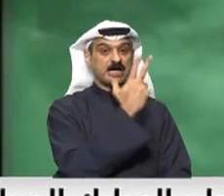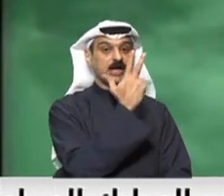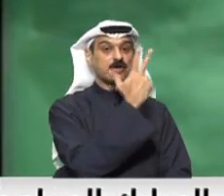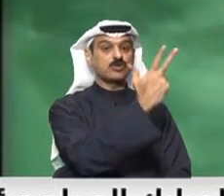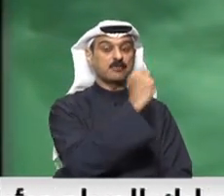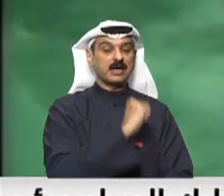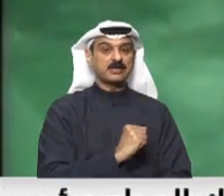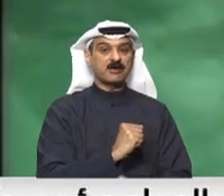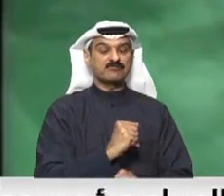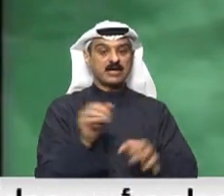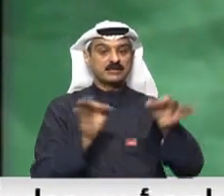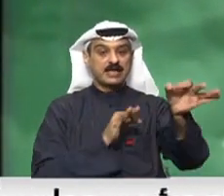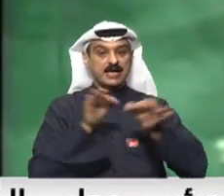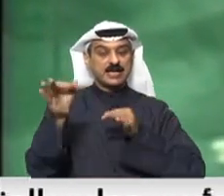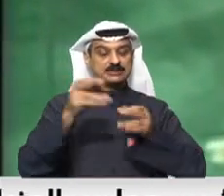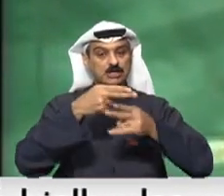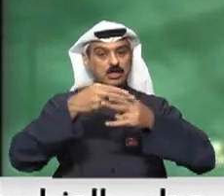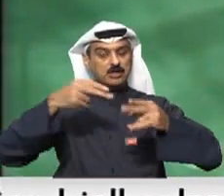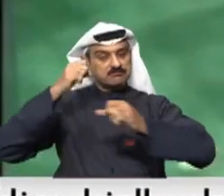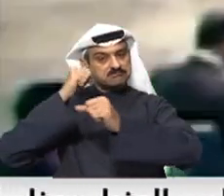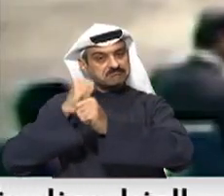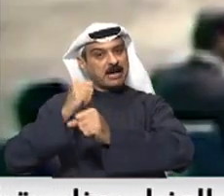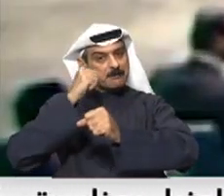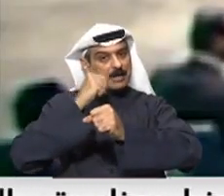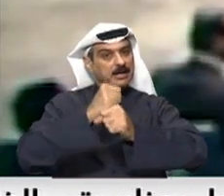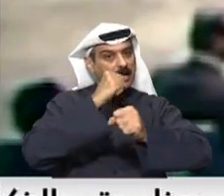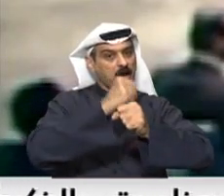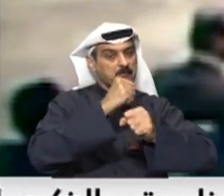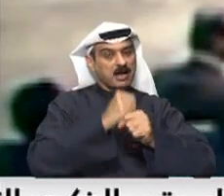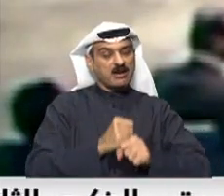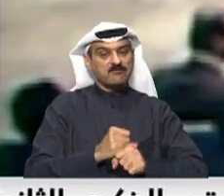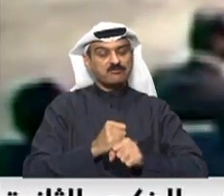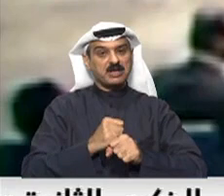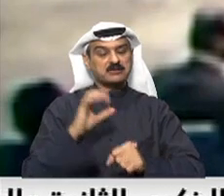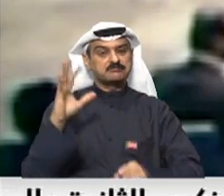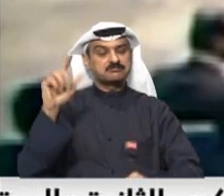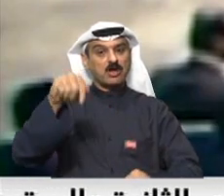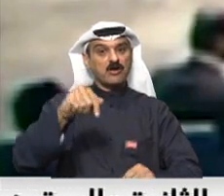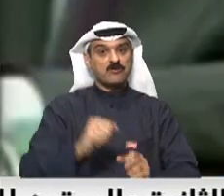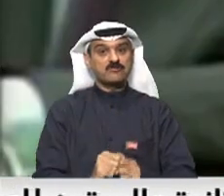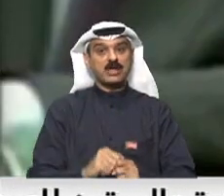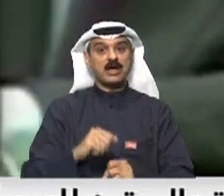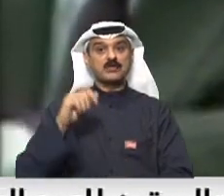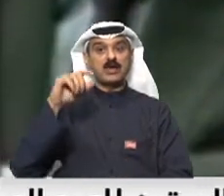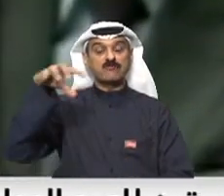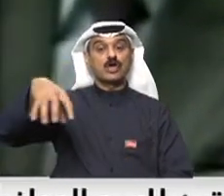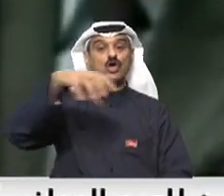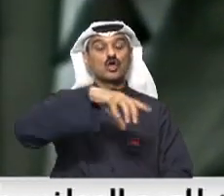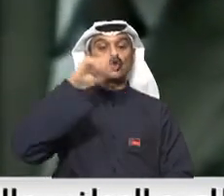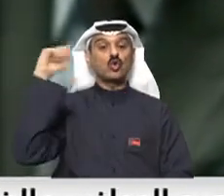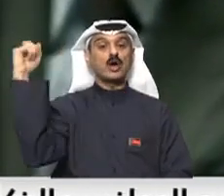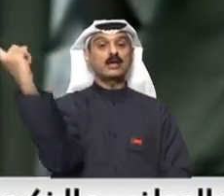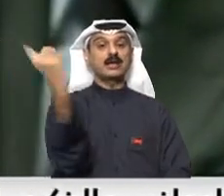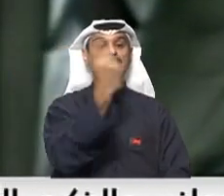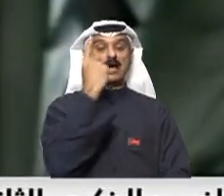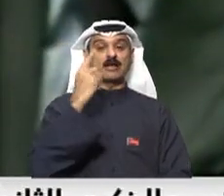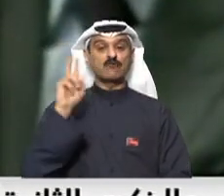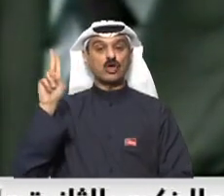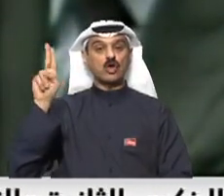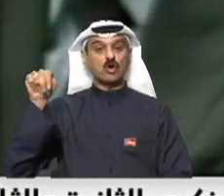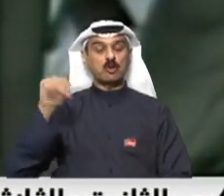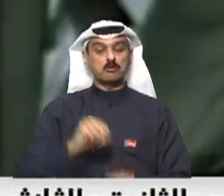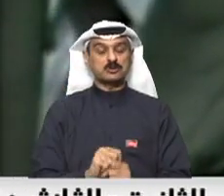والدبلوماسيه الكويتيه تلعب دورا كبيرا في حج المجتمع الدولي لتحرير الكويت من خلال الامم المتحده